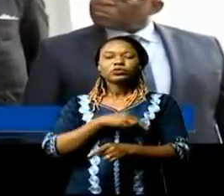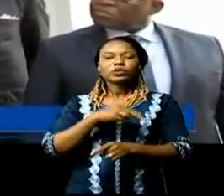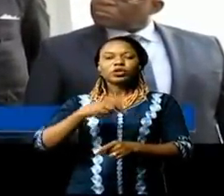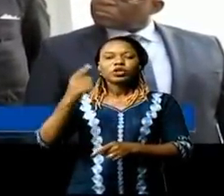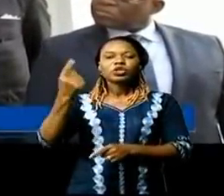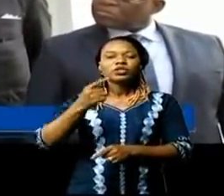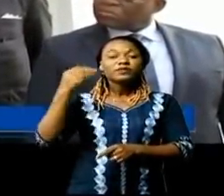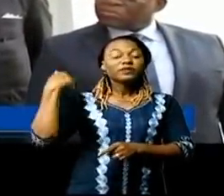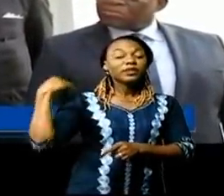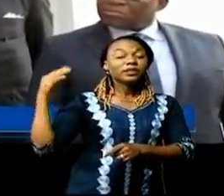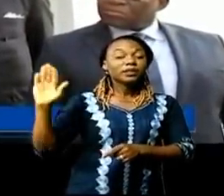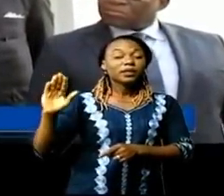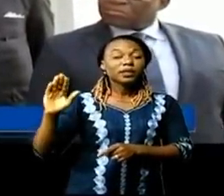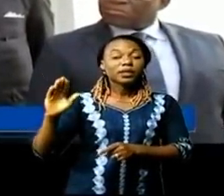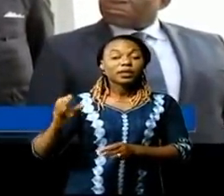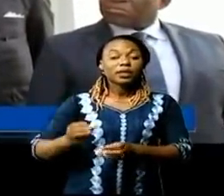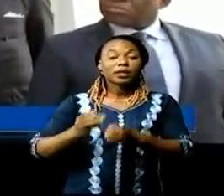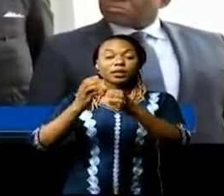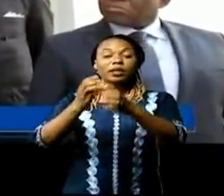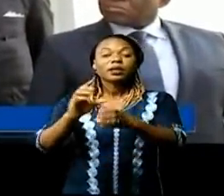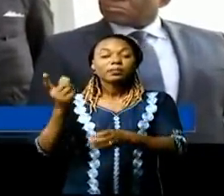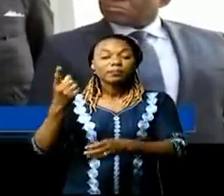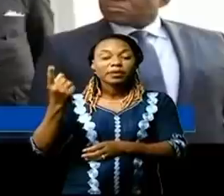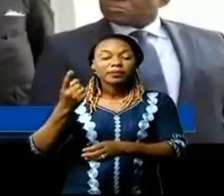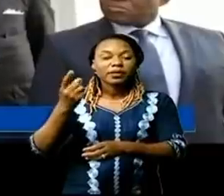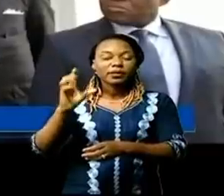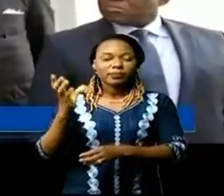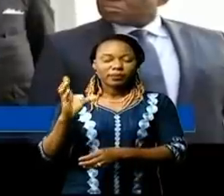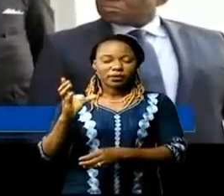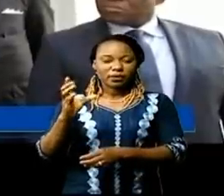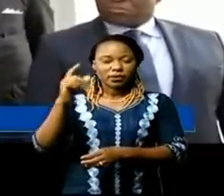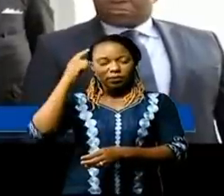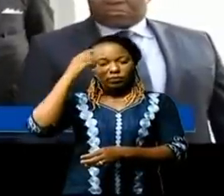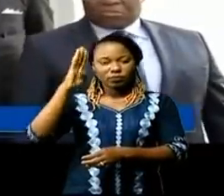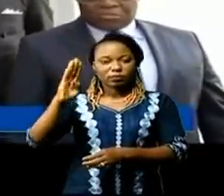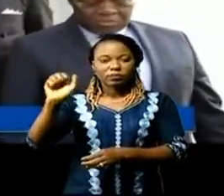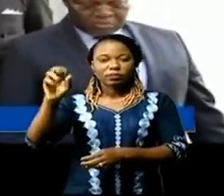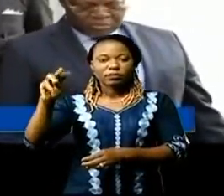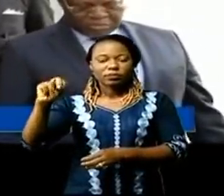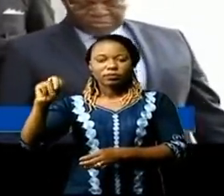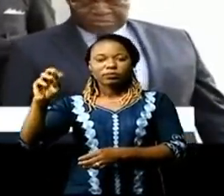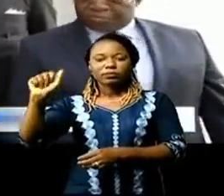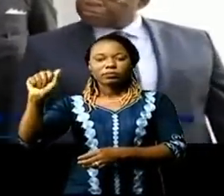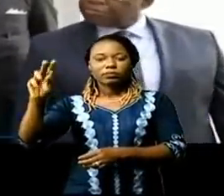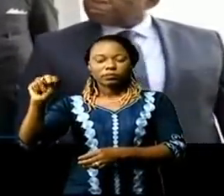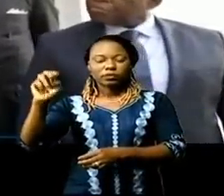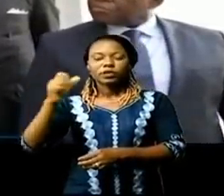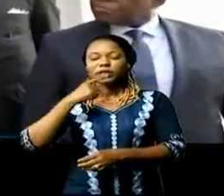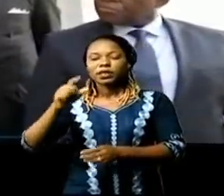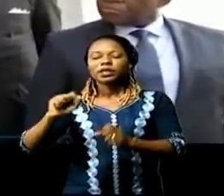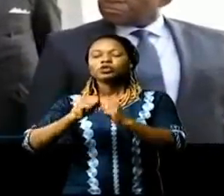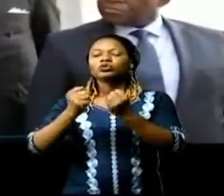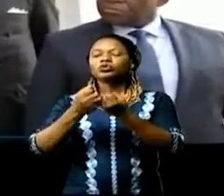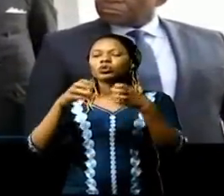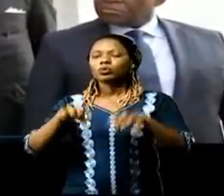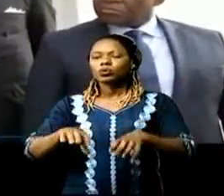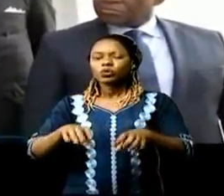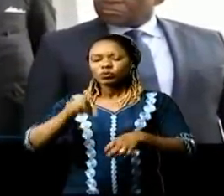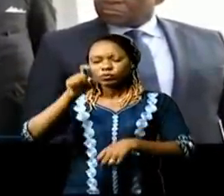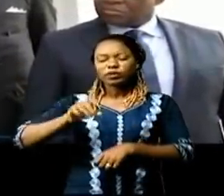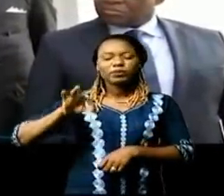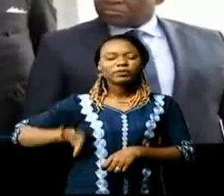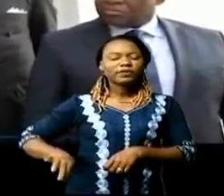première pierre pour la construction du port renouveau profond de Banana. Nous avons demandé que les entreprises congolaises puissent bénéficier